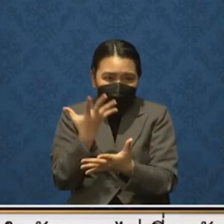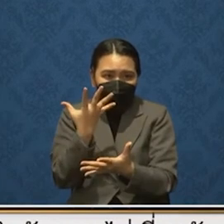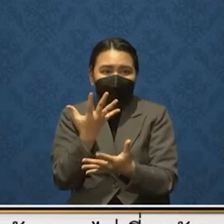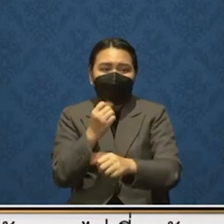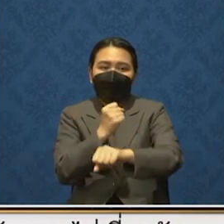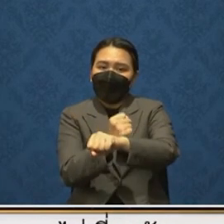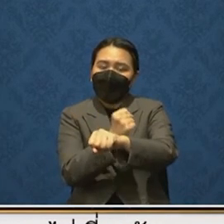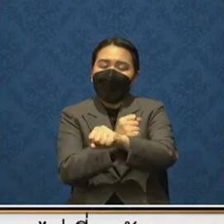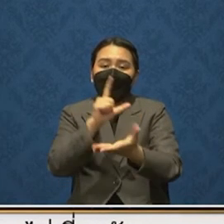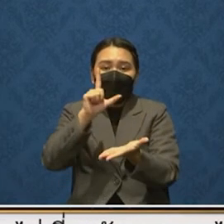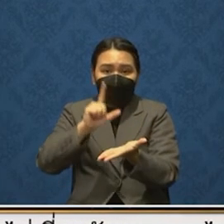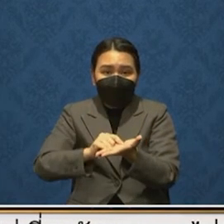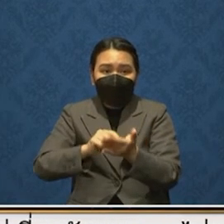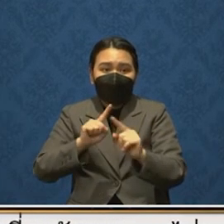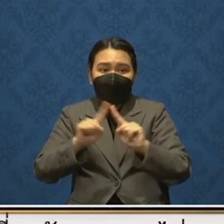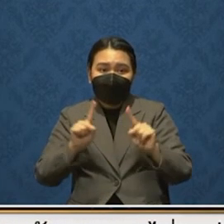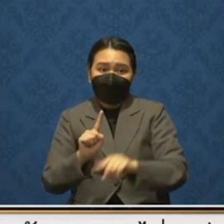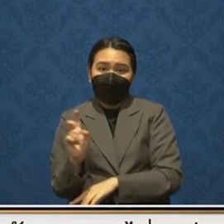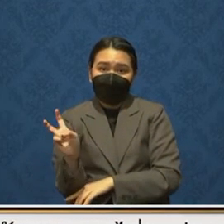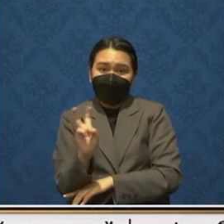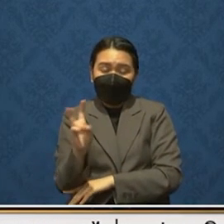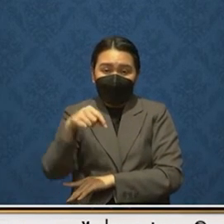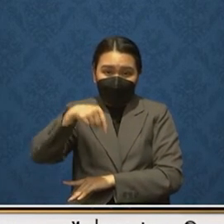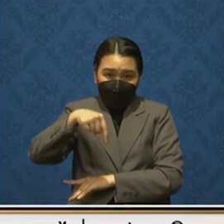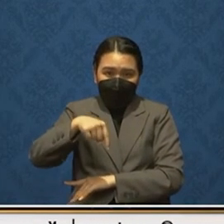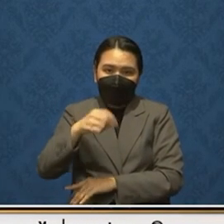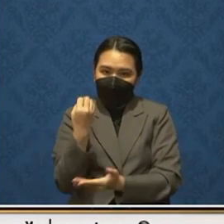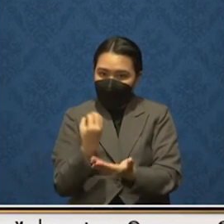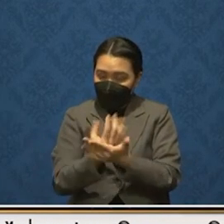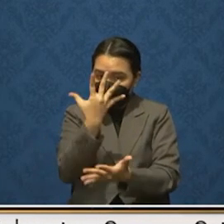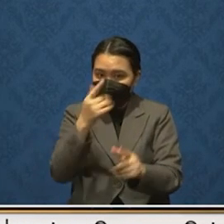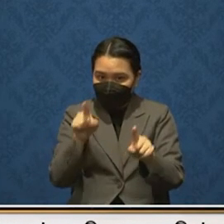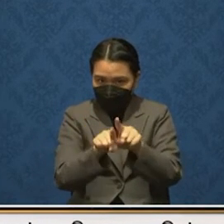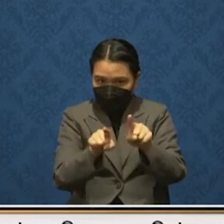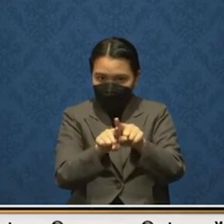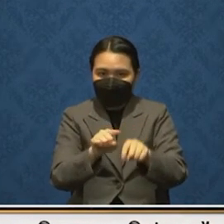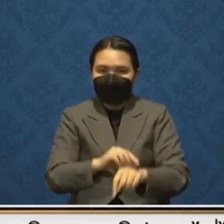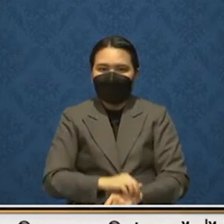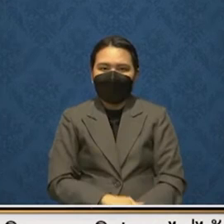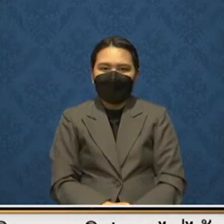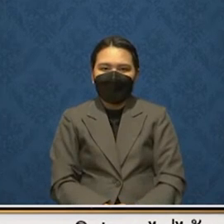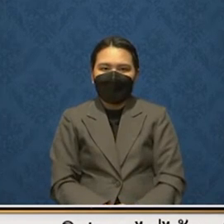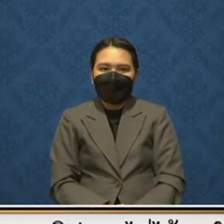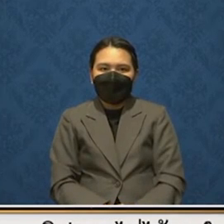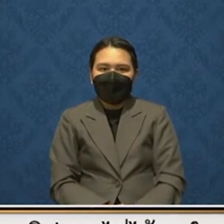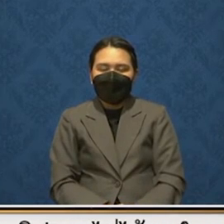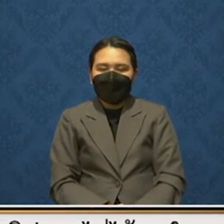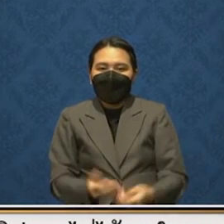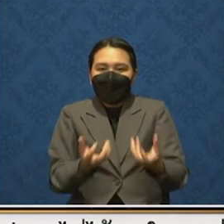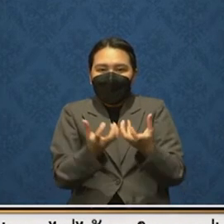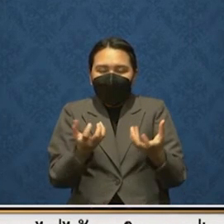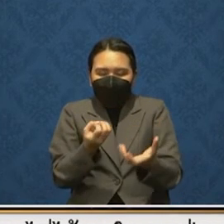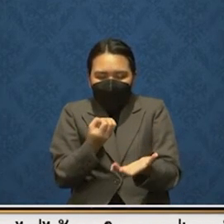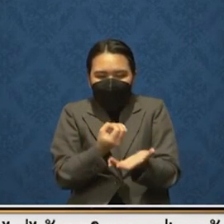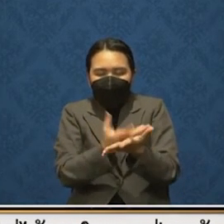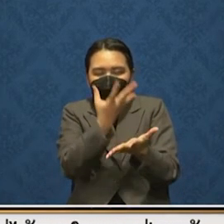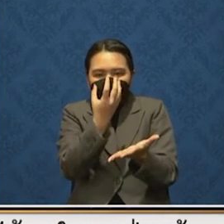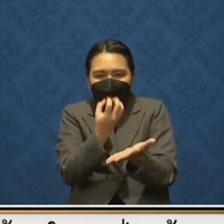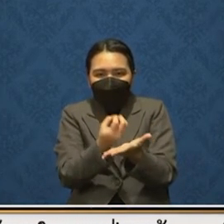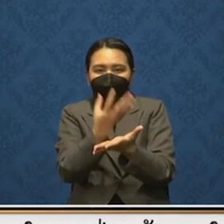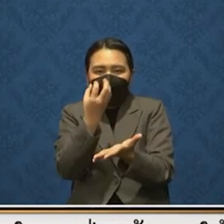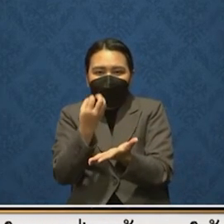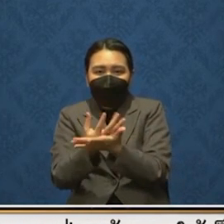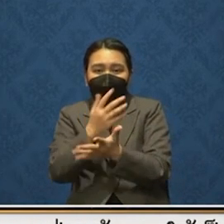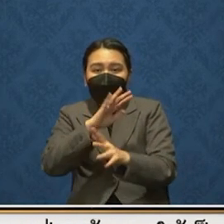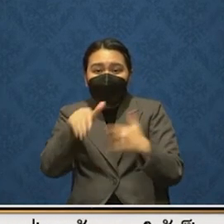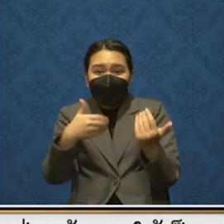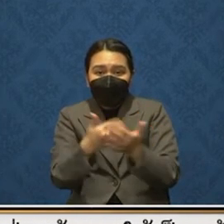แต่วางูเหาในตรพานี้ยงแงเลยตุกอย่างข้นหมดครับยกเวลย